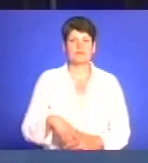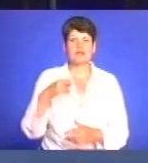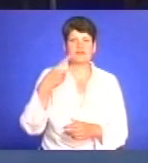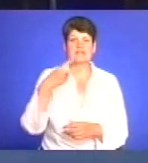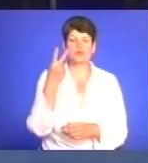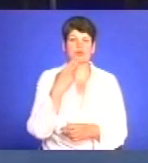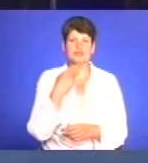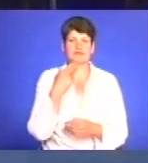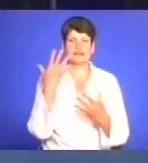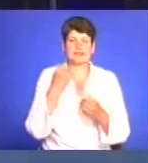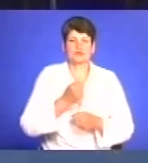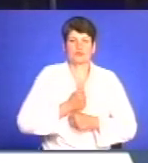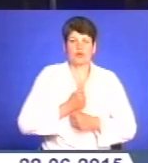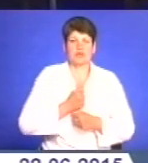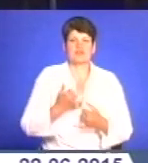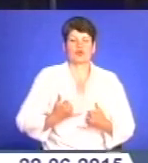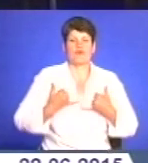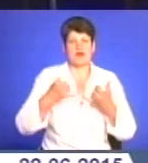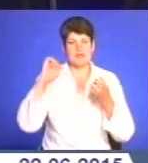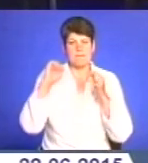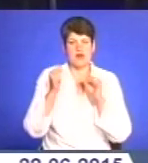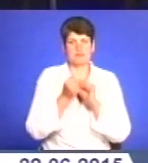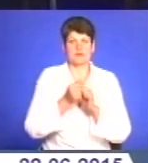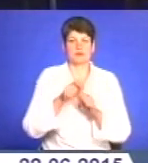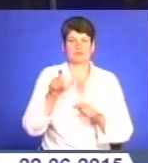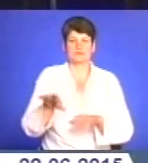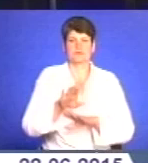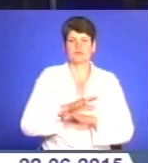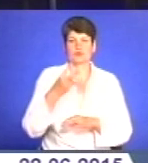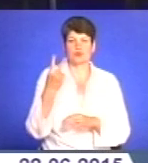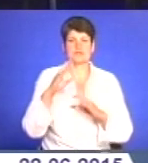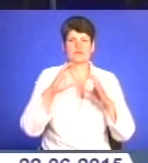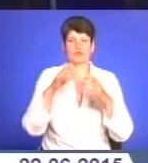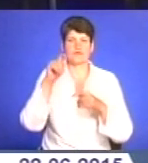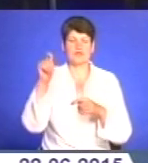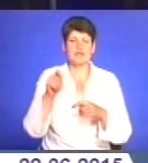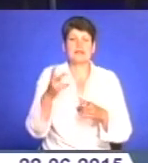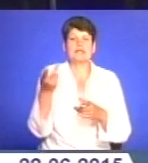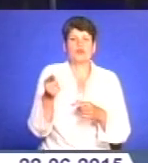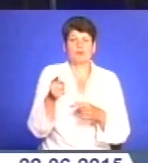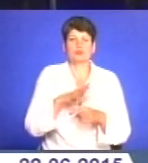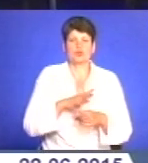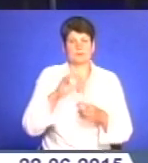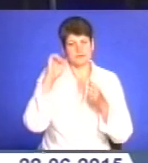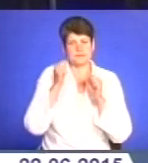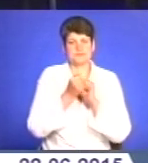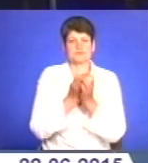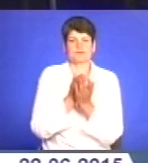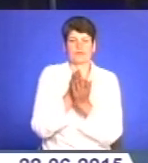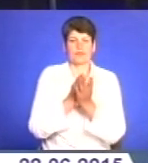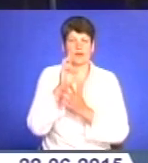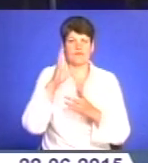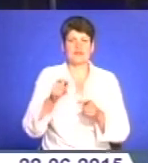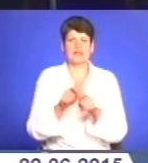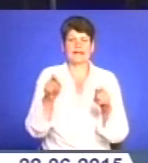22 червня – День скорботи та вшанування пам'яті жертв Другої світової війни. На Тернопільщині пройшли поминальні заходи. В обласному архіві відкрили